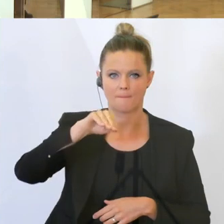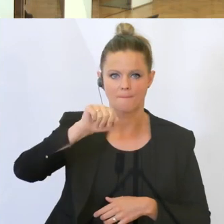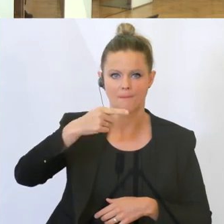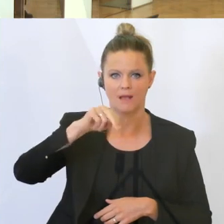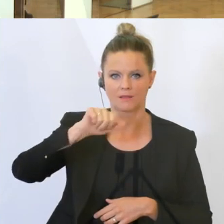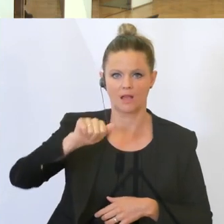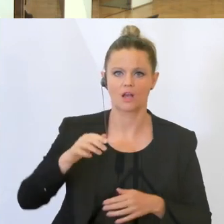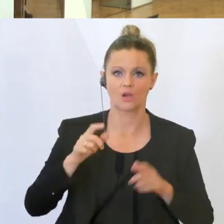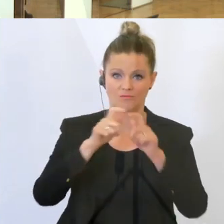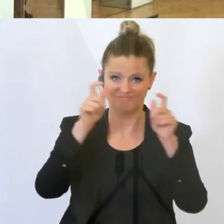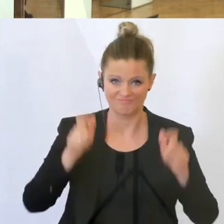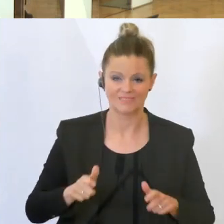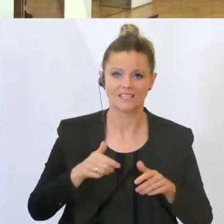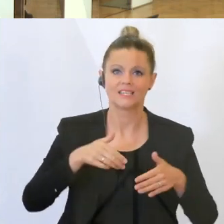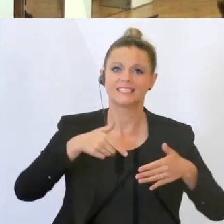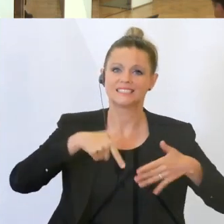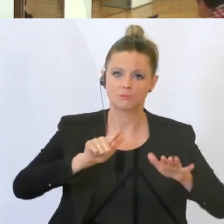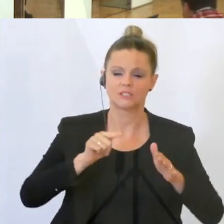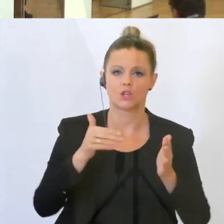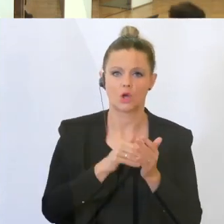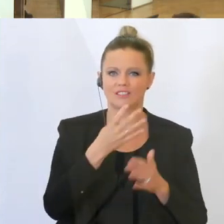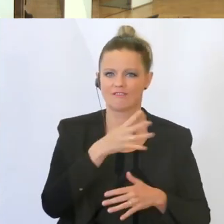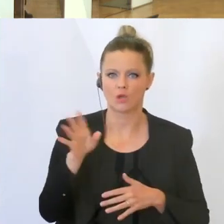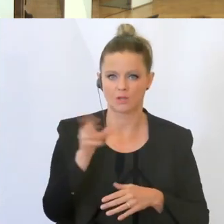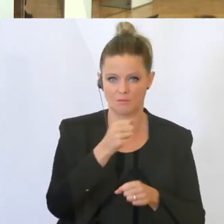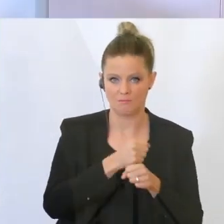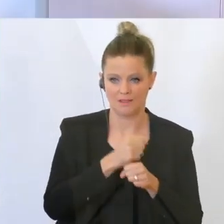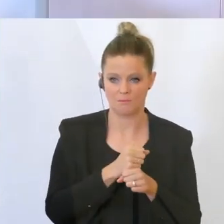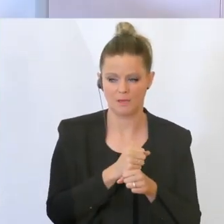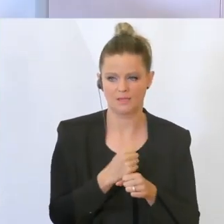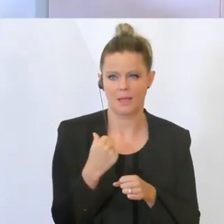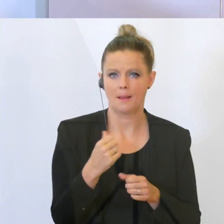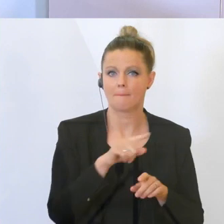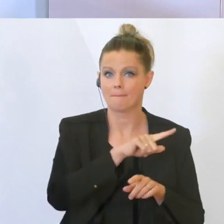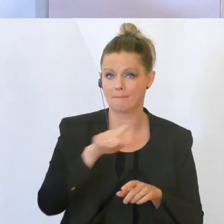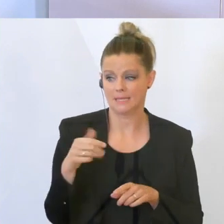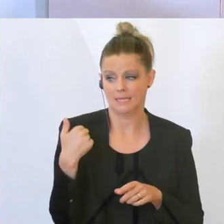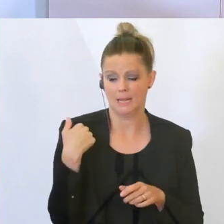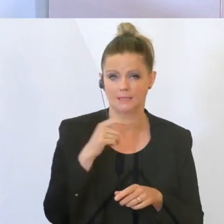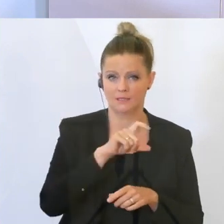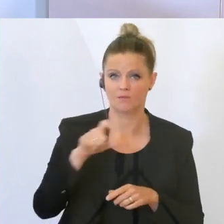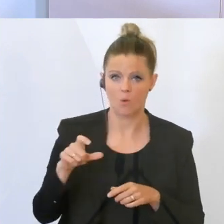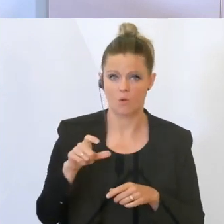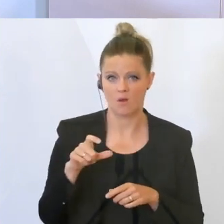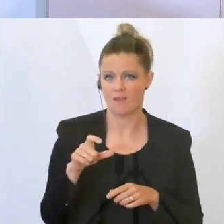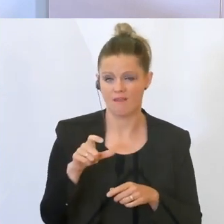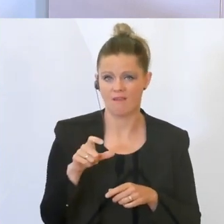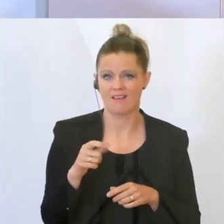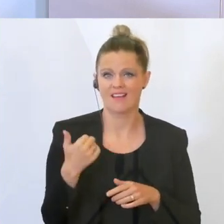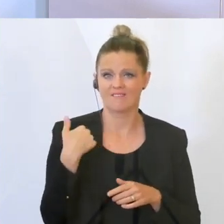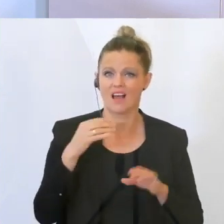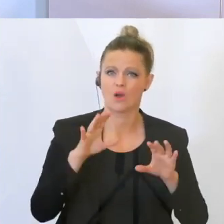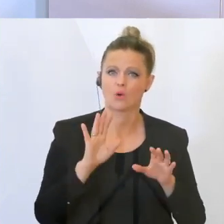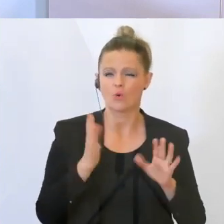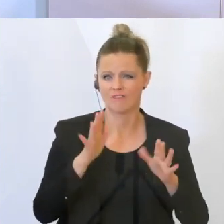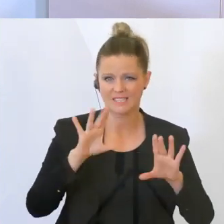Österreich 17.400 Mitarbeiter. Bis Ende letzter Woche haben mehr als 10.000 Mitarbeiterinnen und Mitarbeiter die